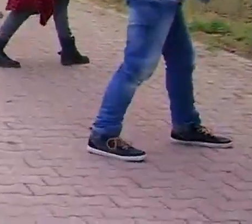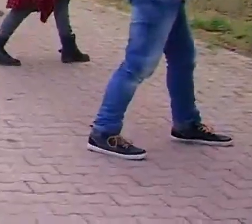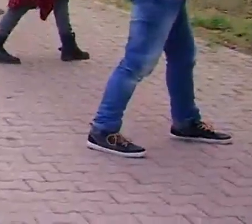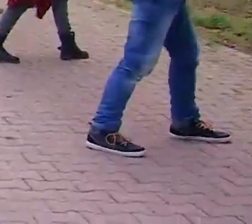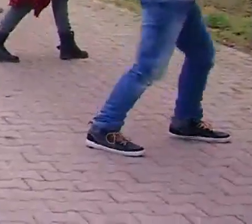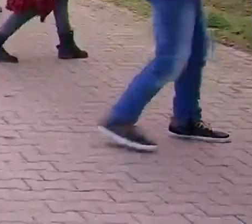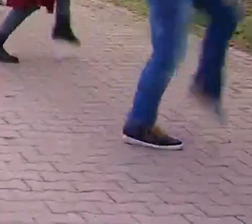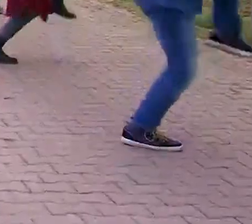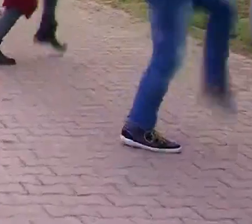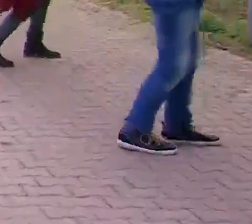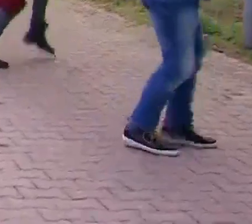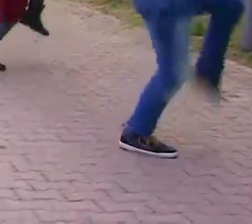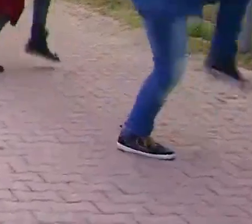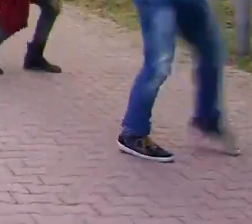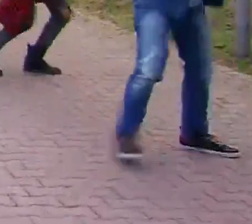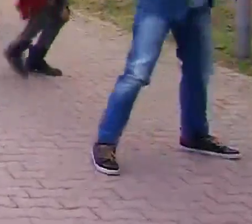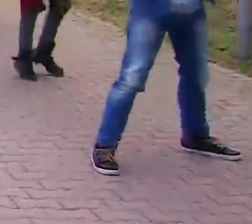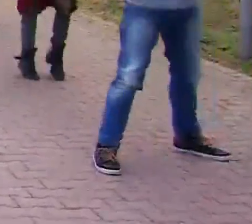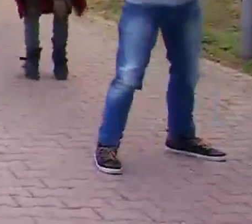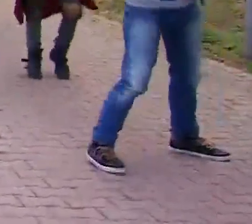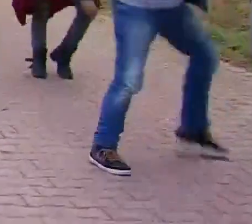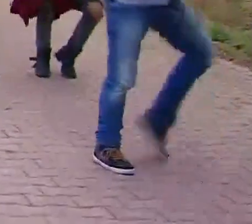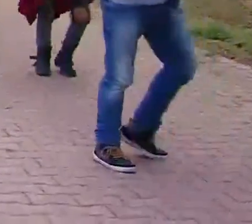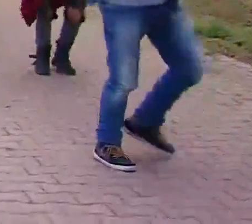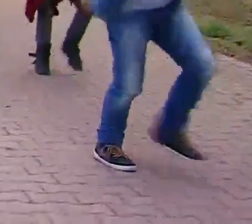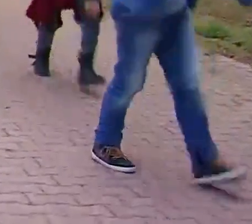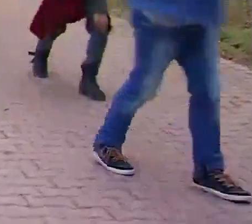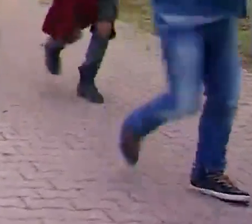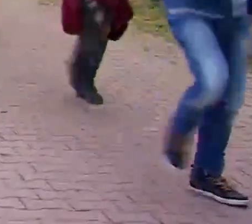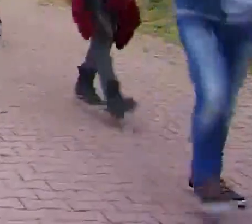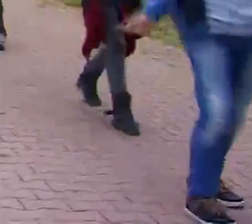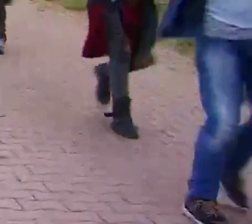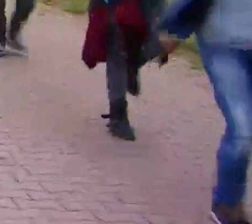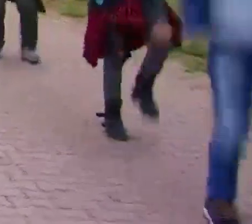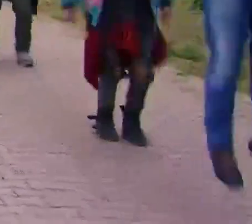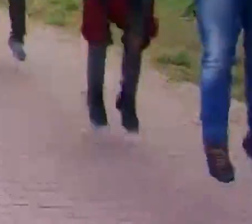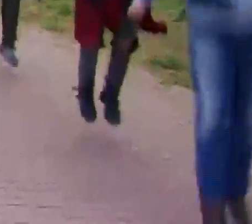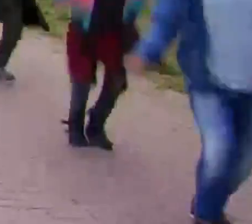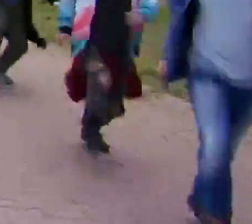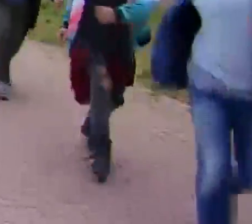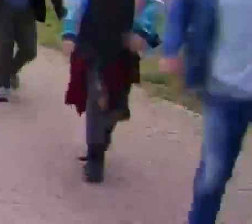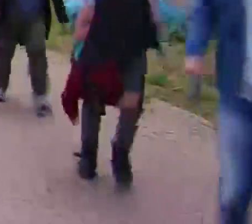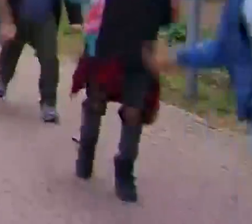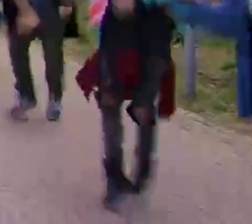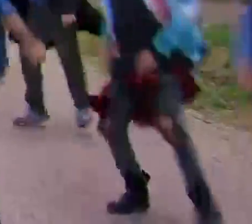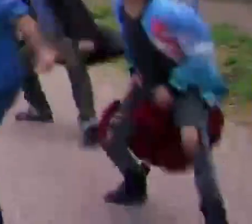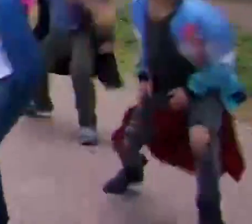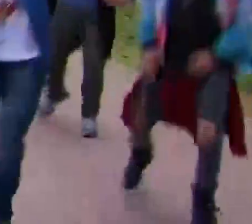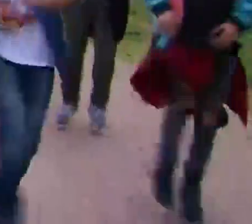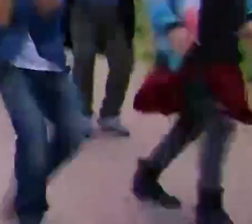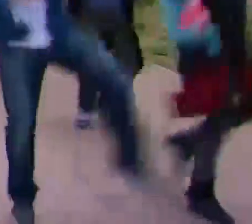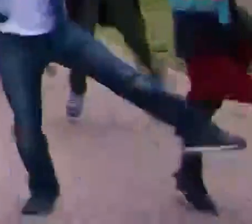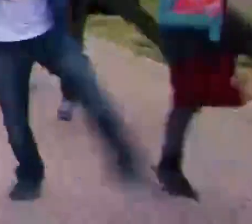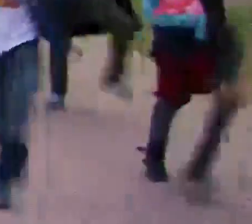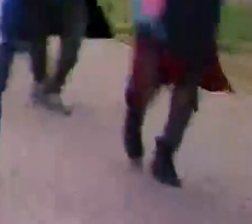Dansçılar aralıklı durmuşlar. Bir sağ bacaklarını yana açıyorlar, bir sol bacaklarını. Bacakları kalkarken iki kolları da yana açılıyor. Bu şekilde öne